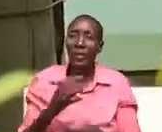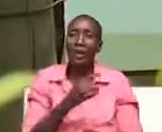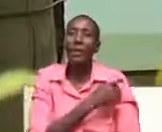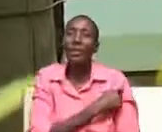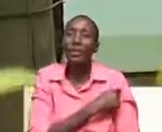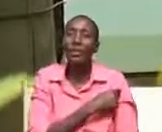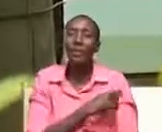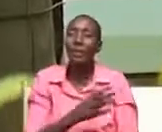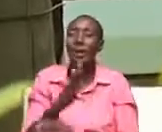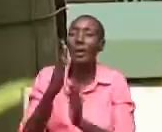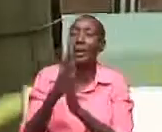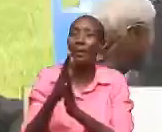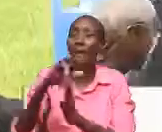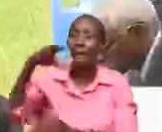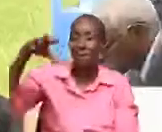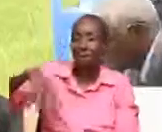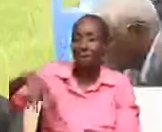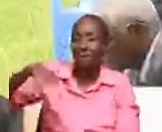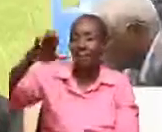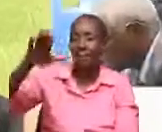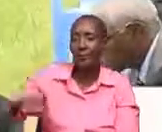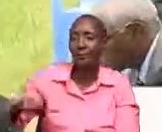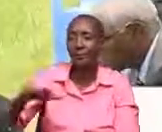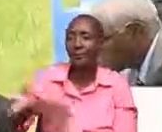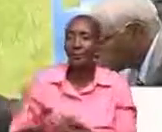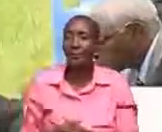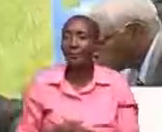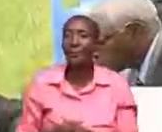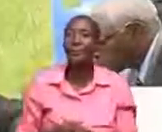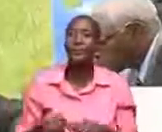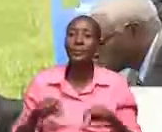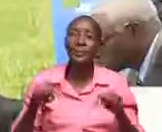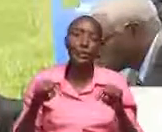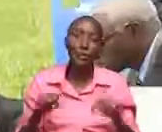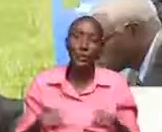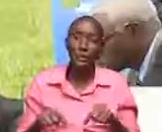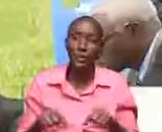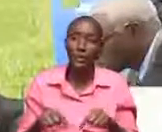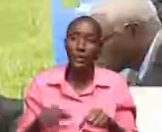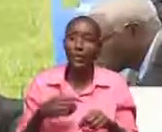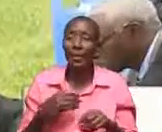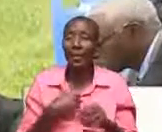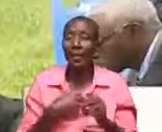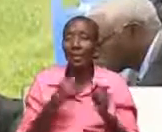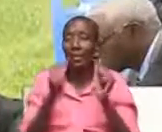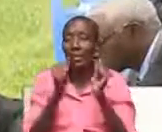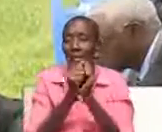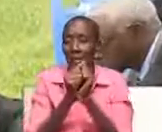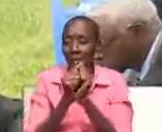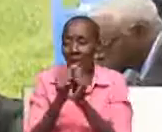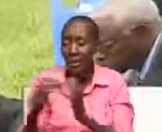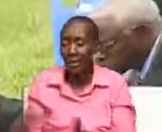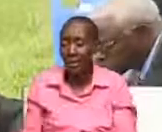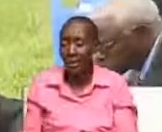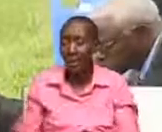zingine zilizo na wingi wa watu. And today we were receiving 10 tanks